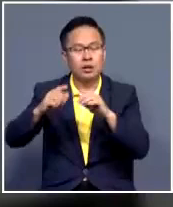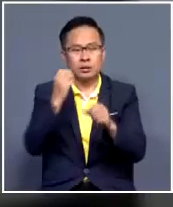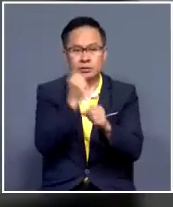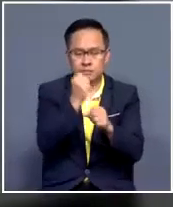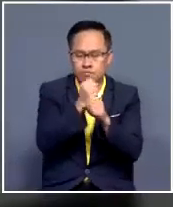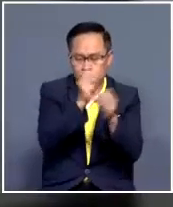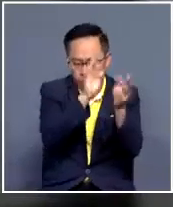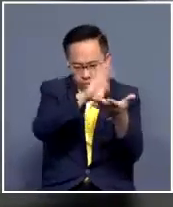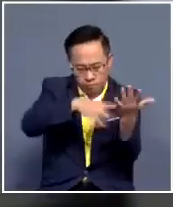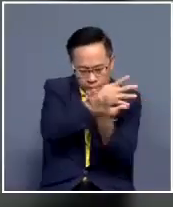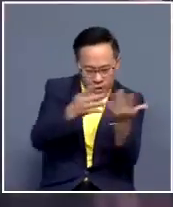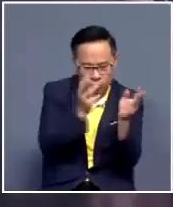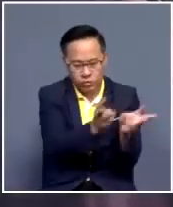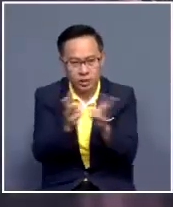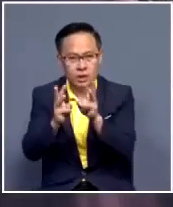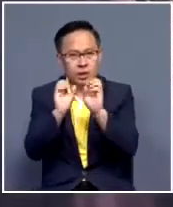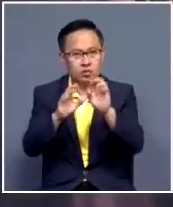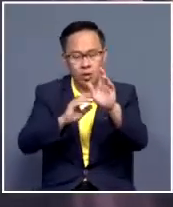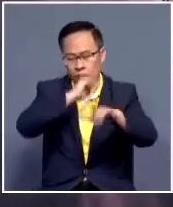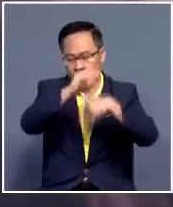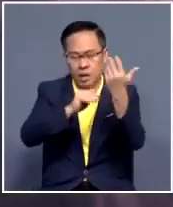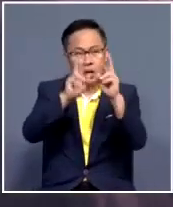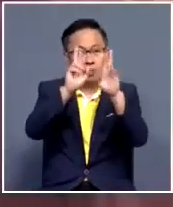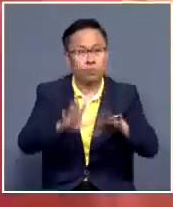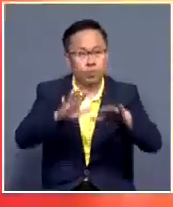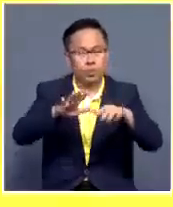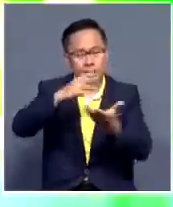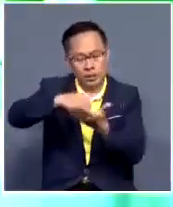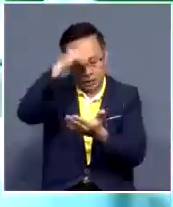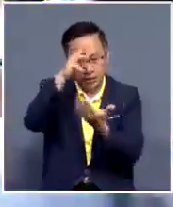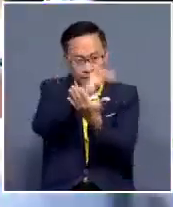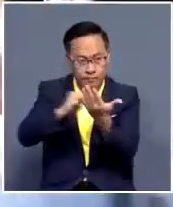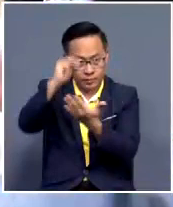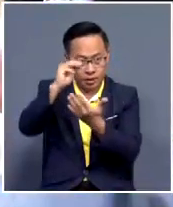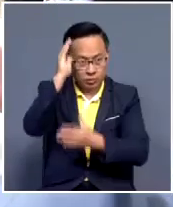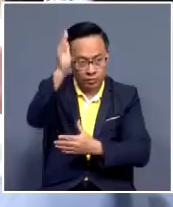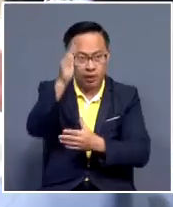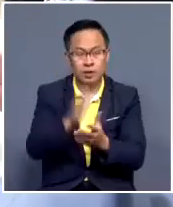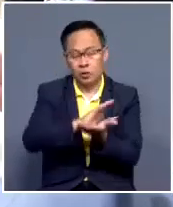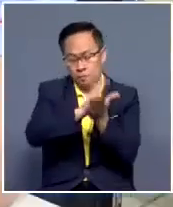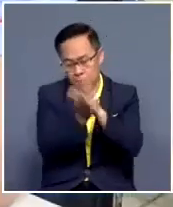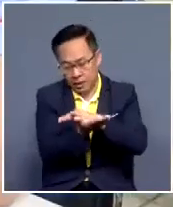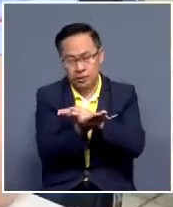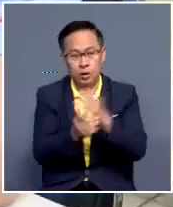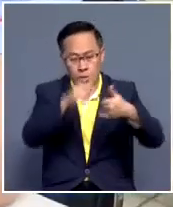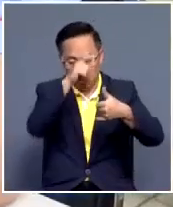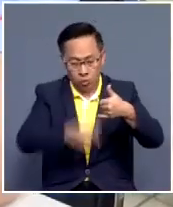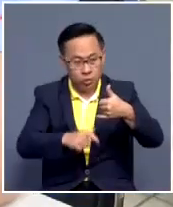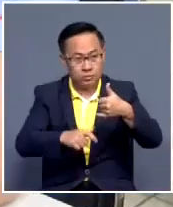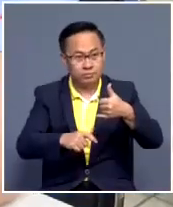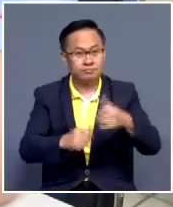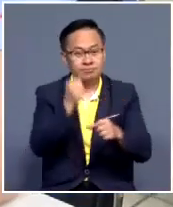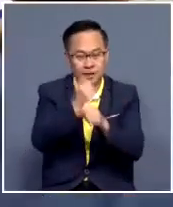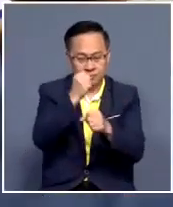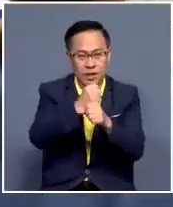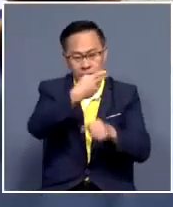แพลตฟอร์มการพัฒนาการศึกษาระดับอุดมศึกษาในอนาคตโดยปรับเปลี่ยนรูปแบบการผลิตบัณฑิตสร้างต้นแบบ